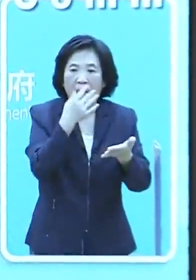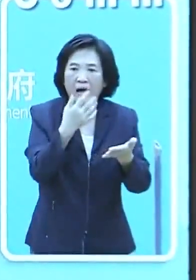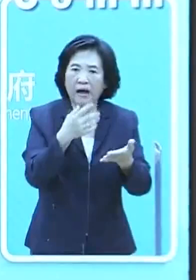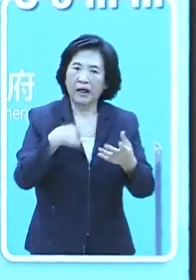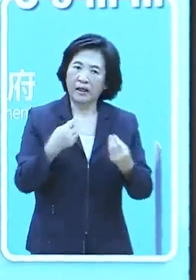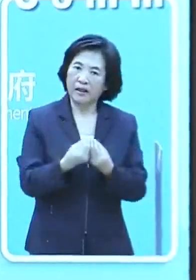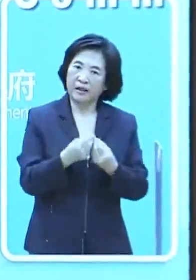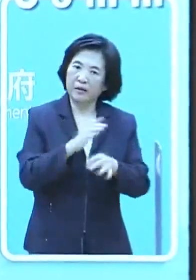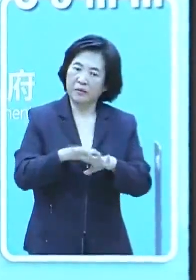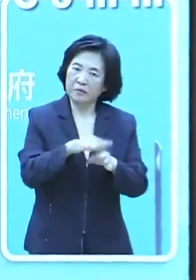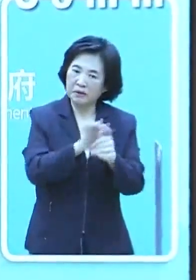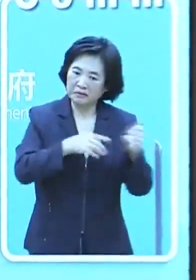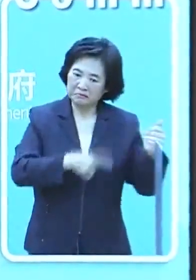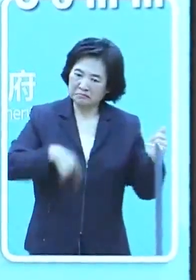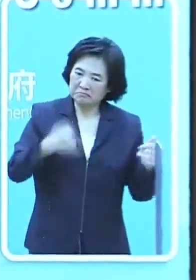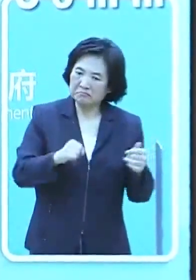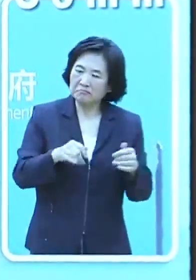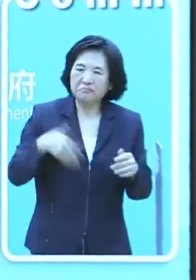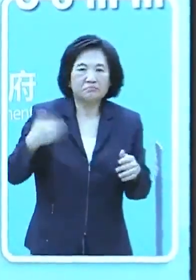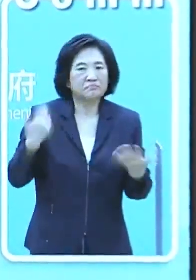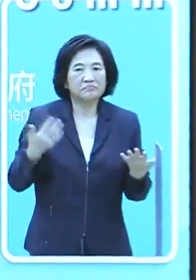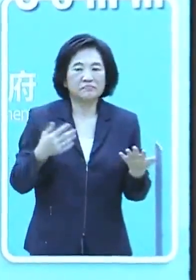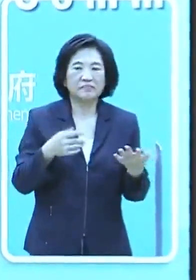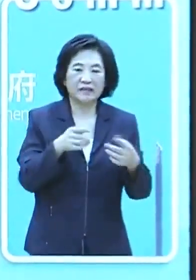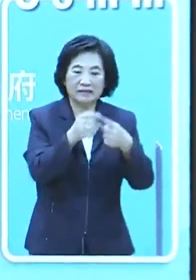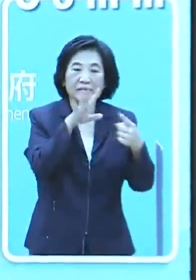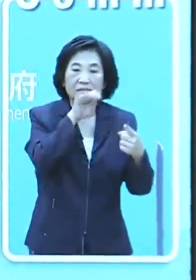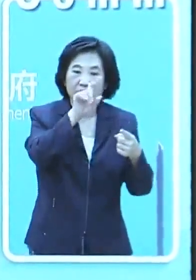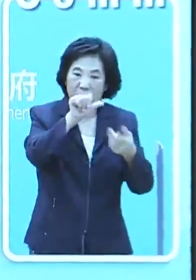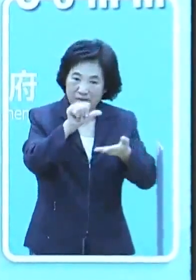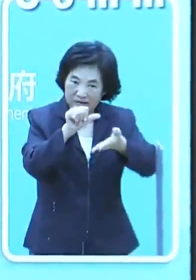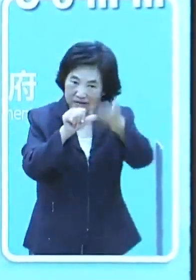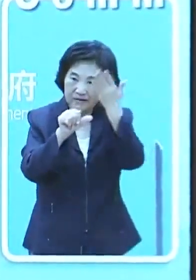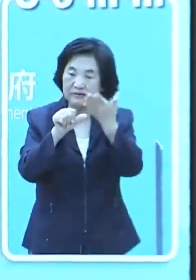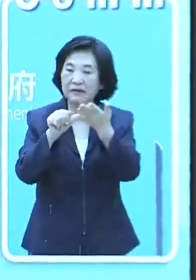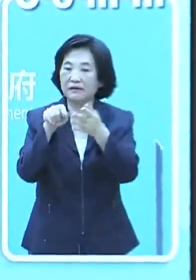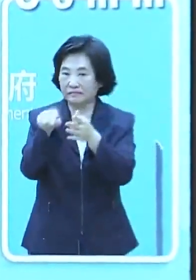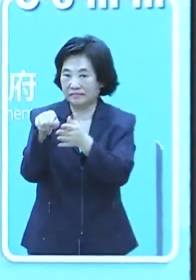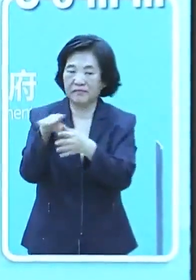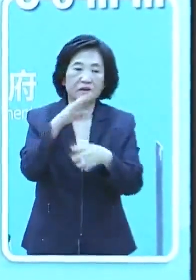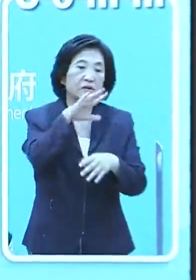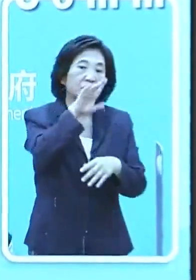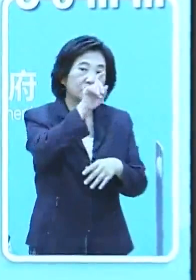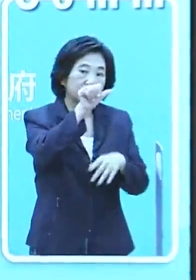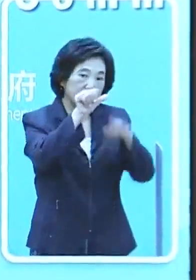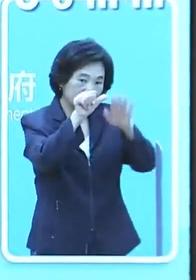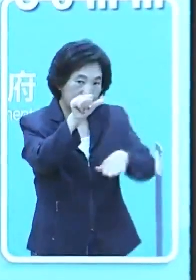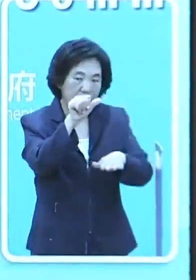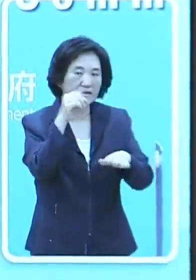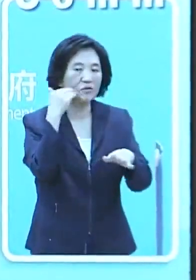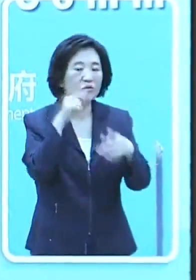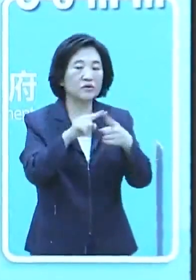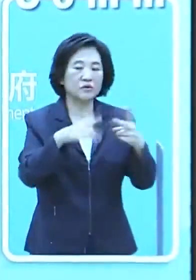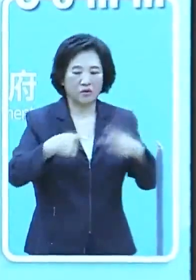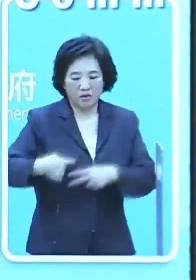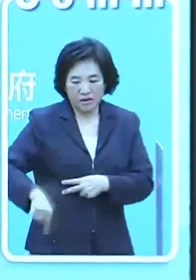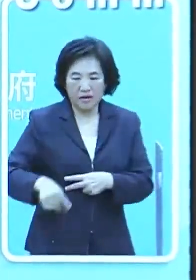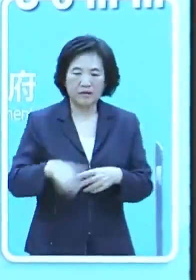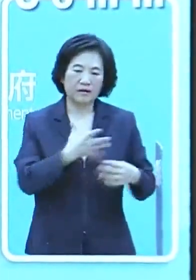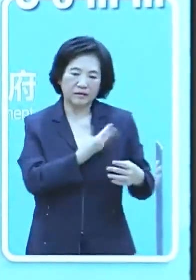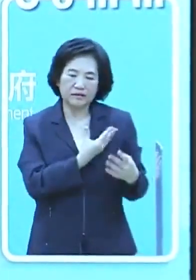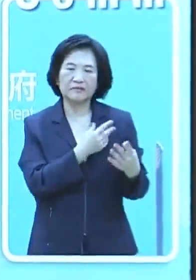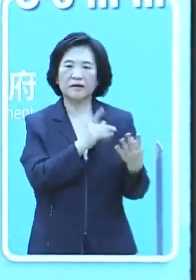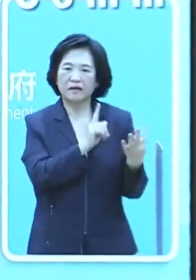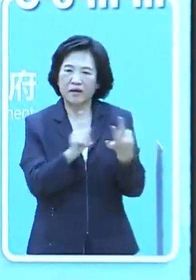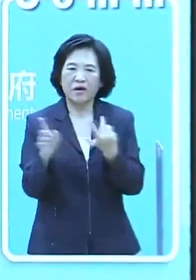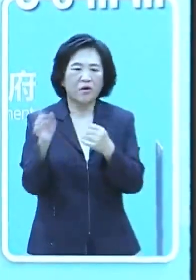那个65岁以上的，这第一个。第二，65岁以下的，你有肝病啦、肾病啦、心脏病啦，如果你